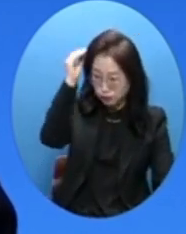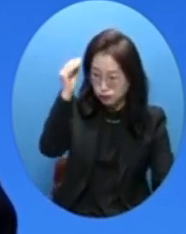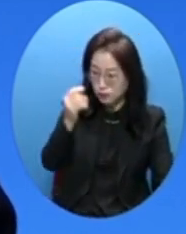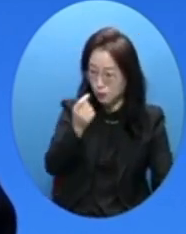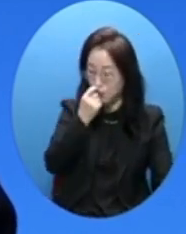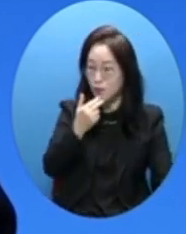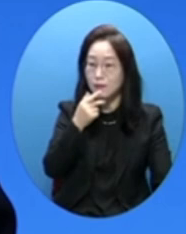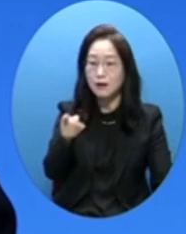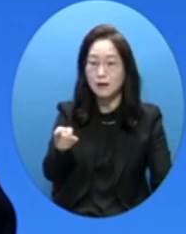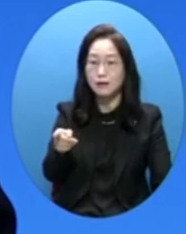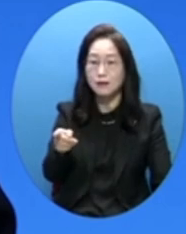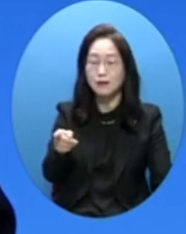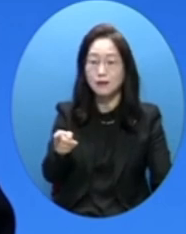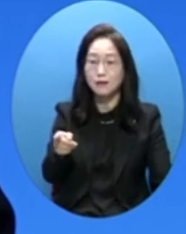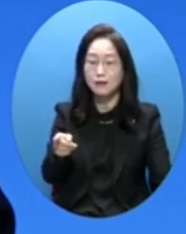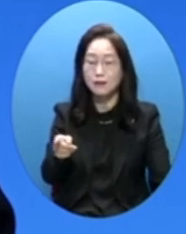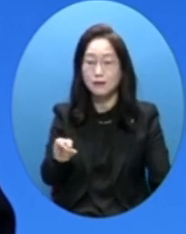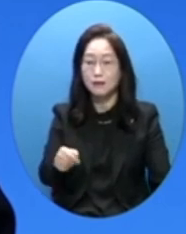무식하고